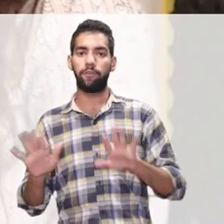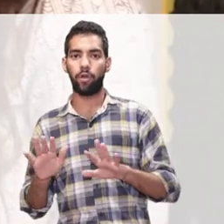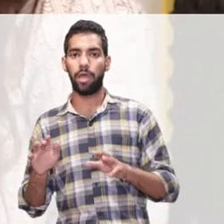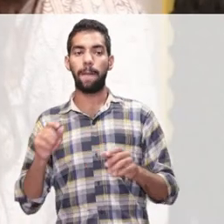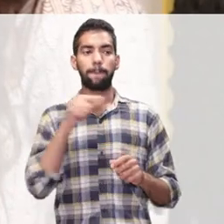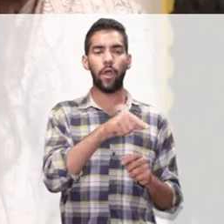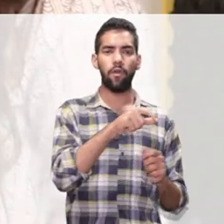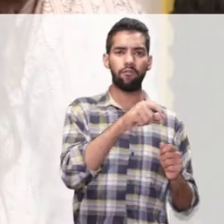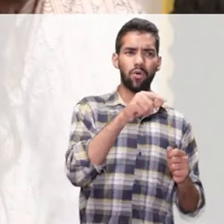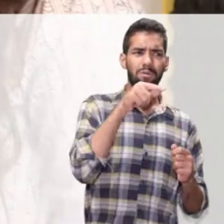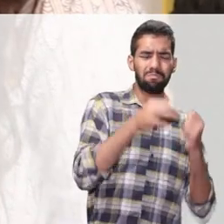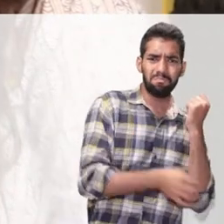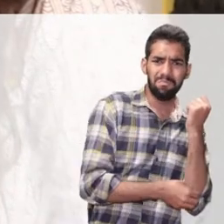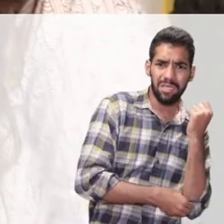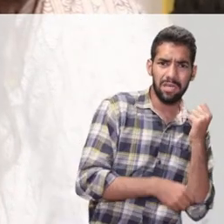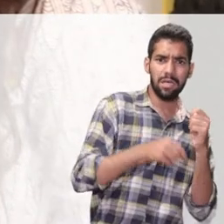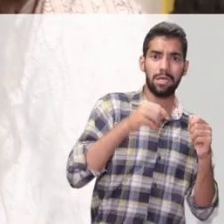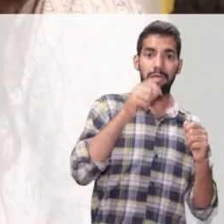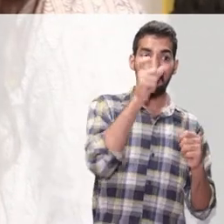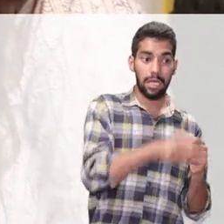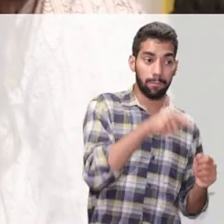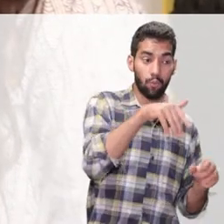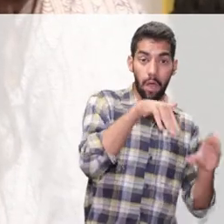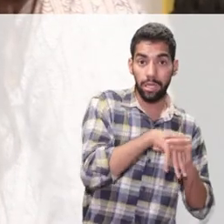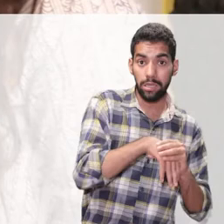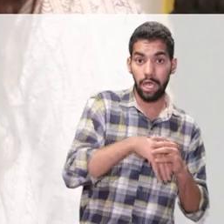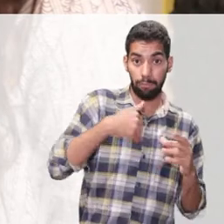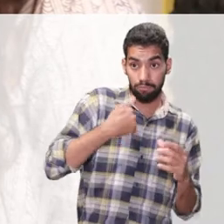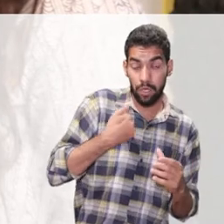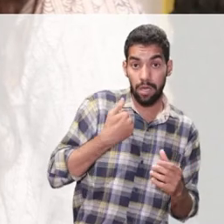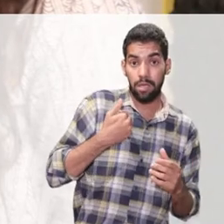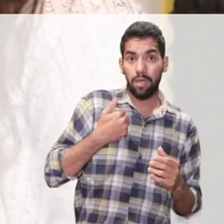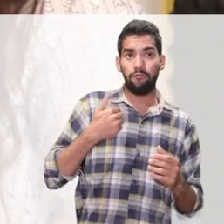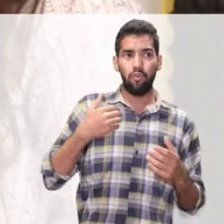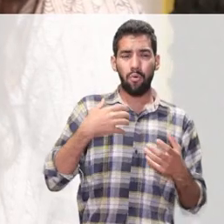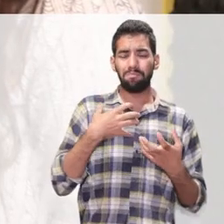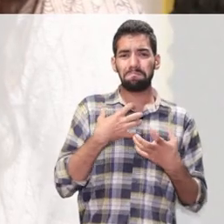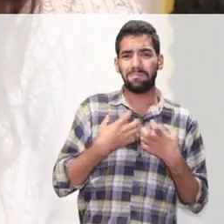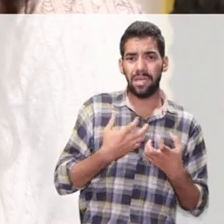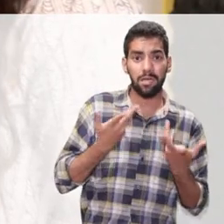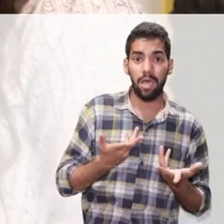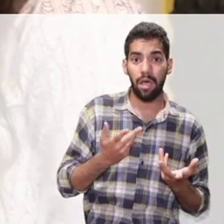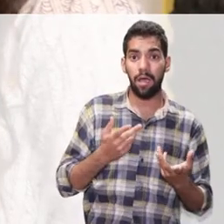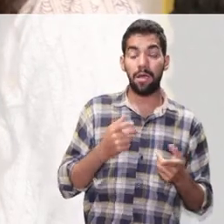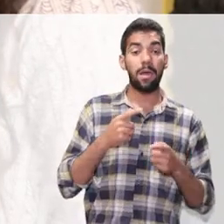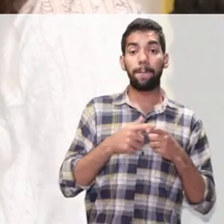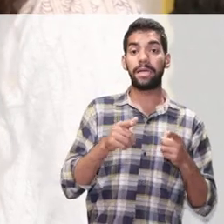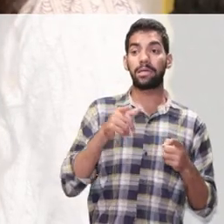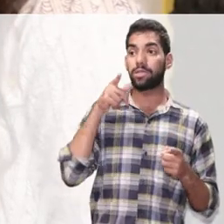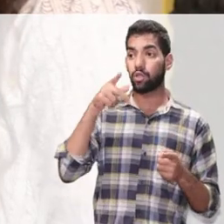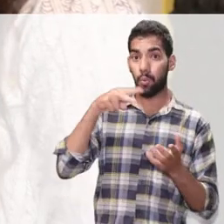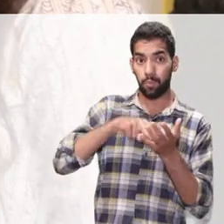आ रहा है कि वह इंसान की मृत्यु पर अभी अंदर गुर्जर कह रही है जो पकड़ा रही है यह देखिए मैं समझता हूं कि अगर